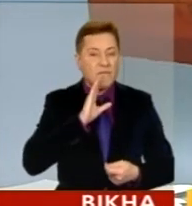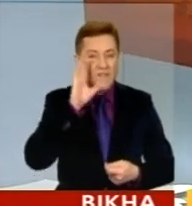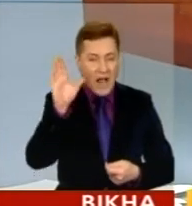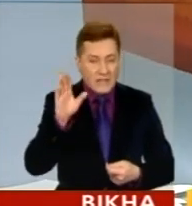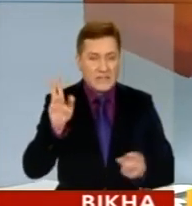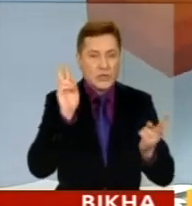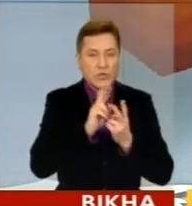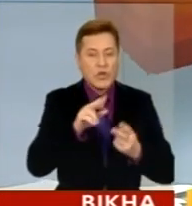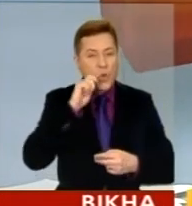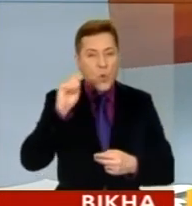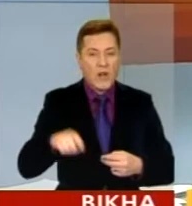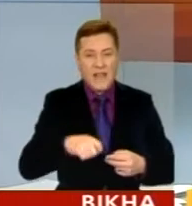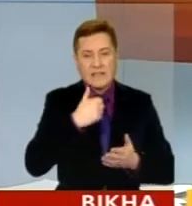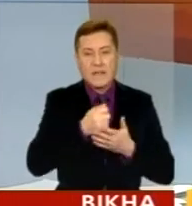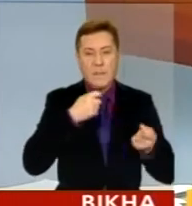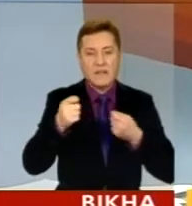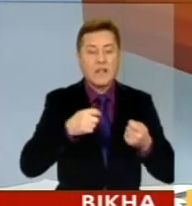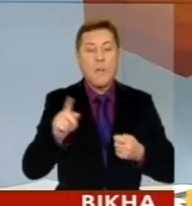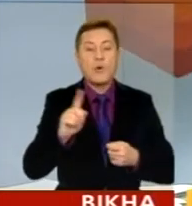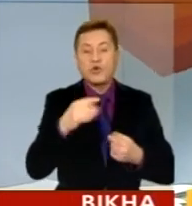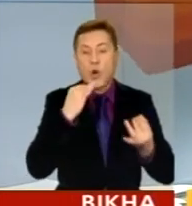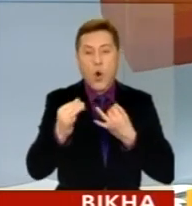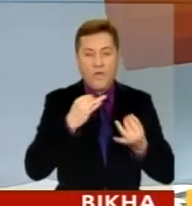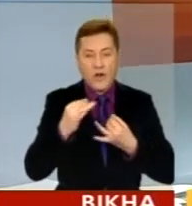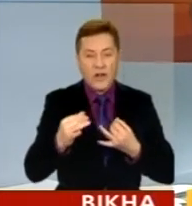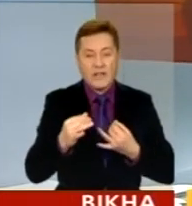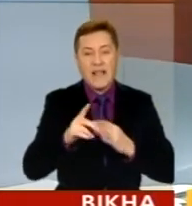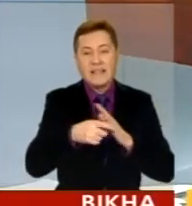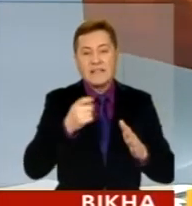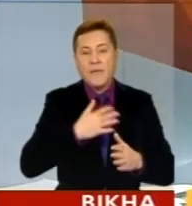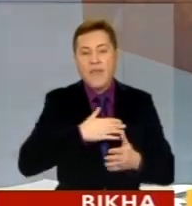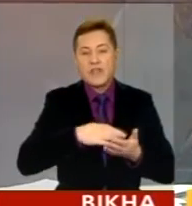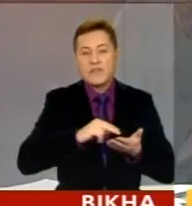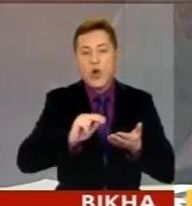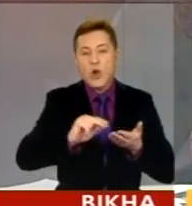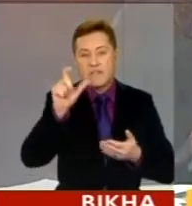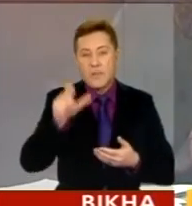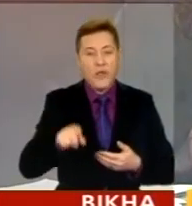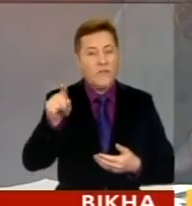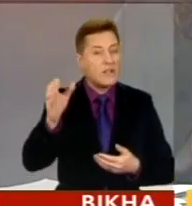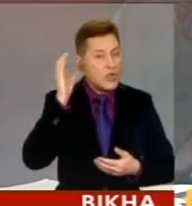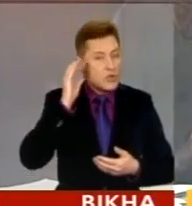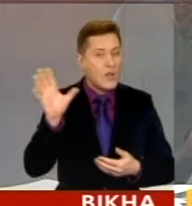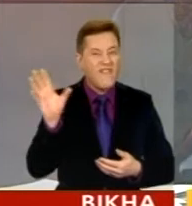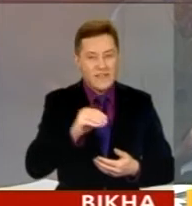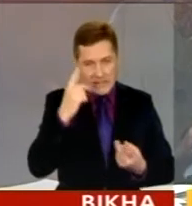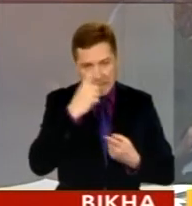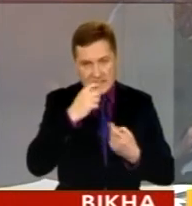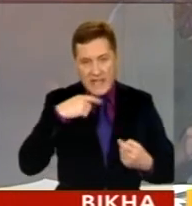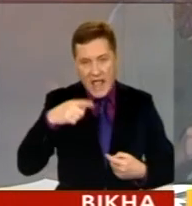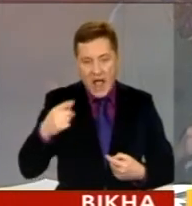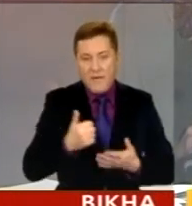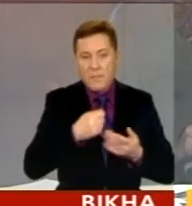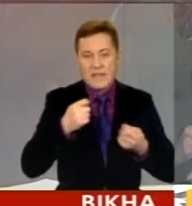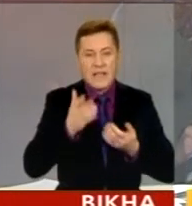ж зустрівся з українським гарантом. Про що говорили з Петром Порошенком, дізнаємося в нашої Євгенії Токар. Вона чула всі заяви президентів, зараз з